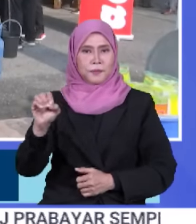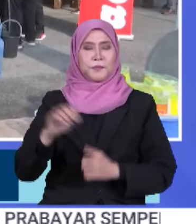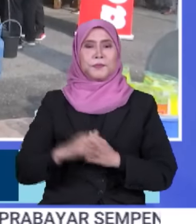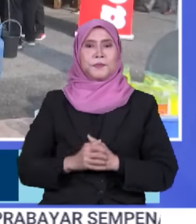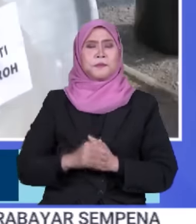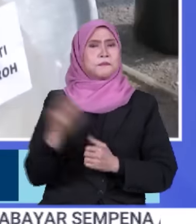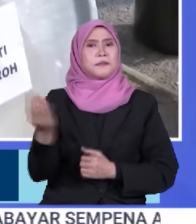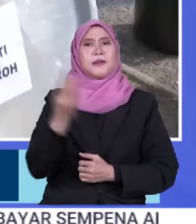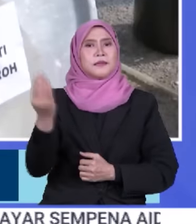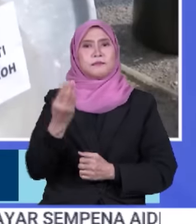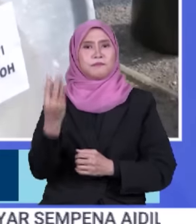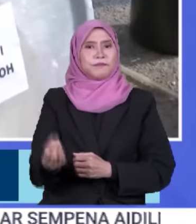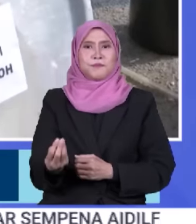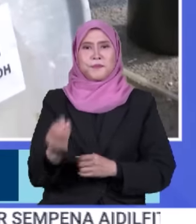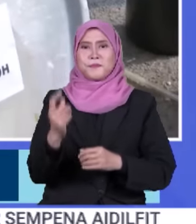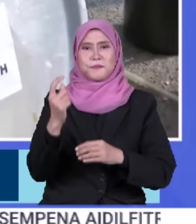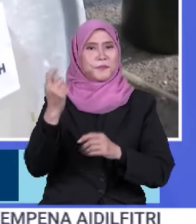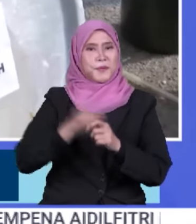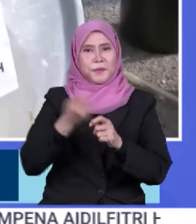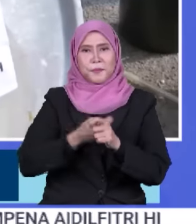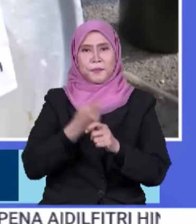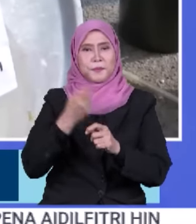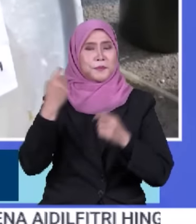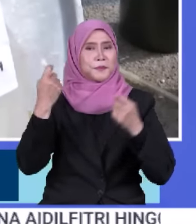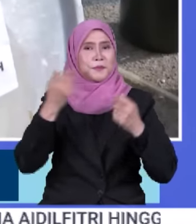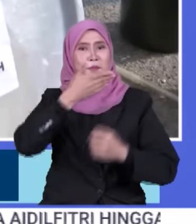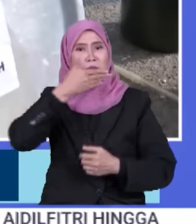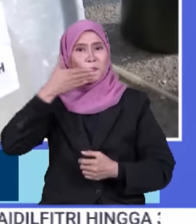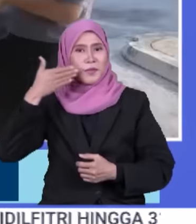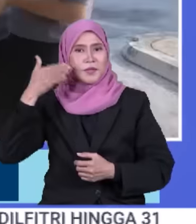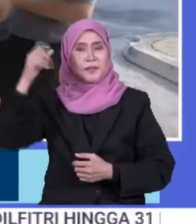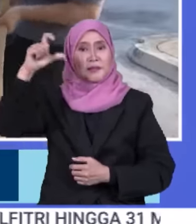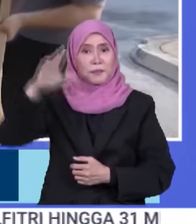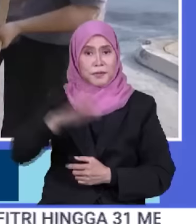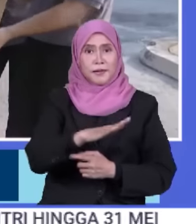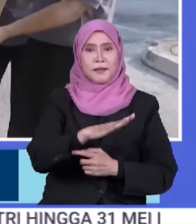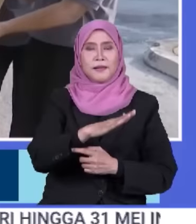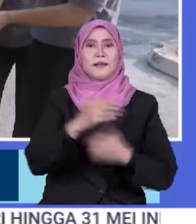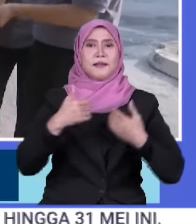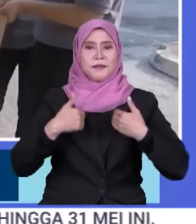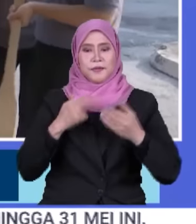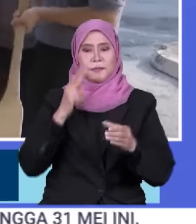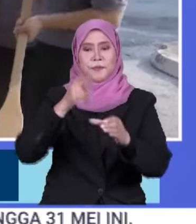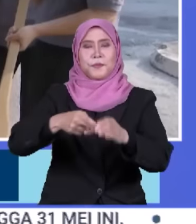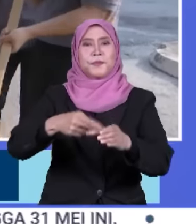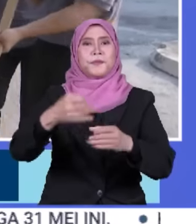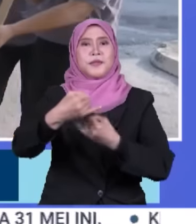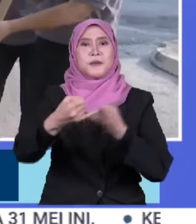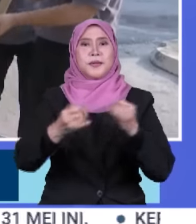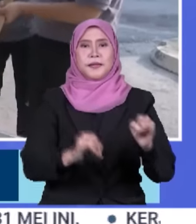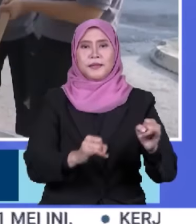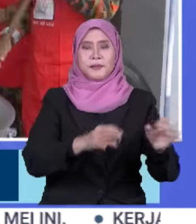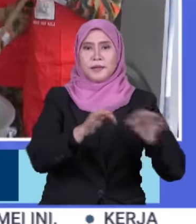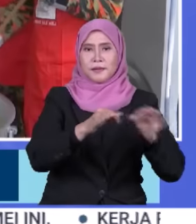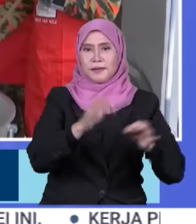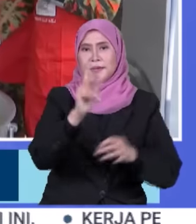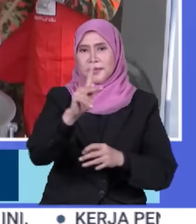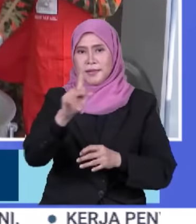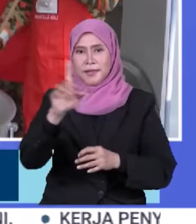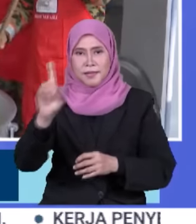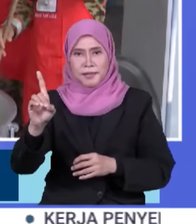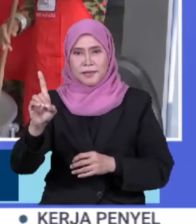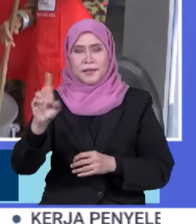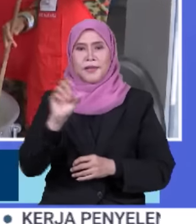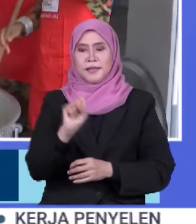dan kelaziman RTM Perak setiap kali bulan Ramadan ini disertai Jabatan Penerangan, Suruhanjaya Komunikasi dan